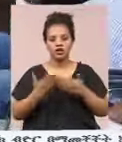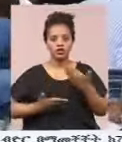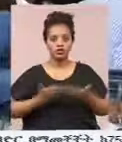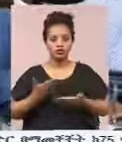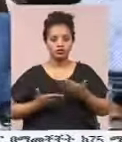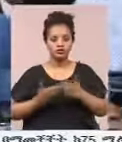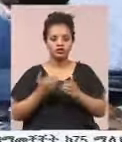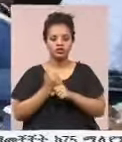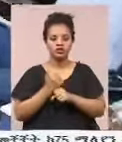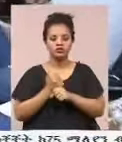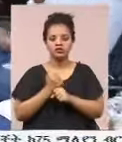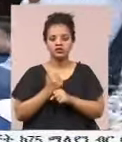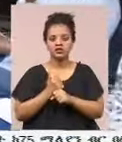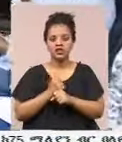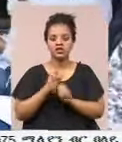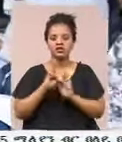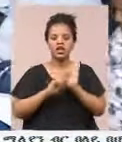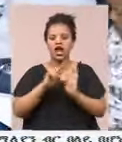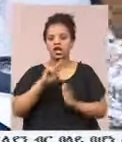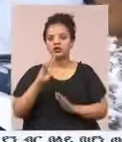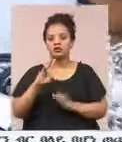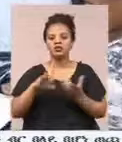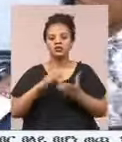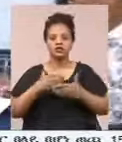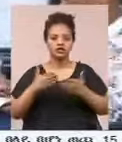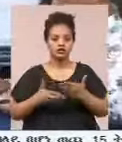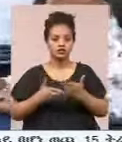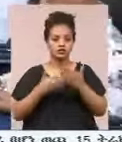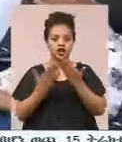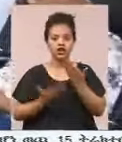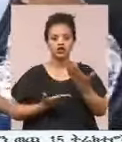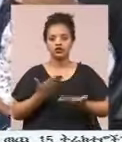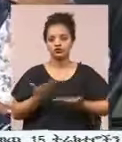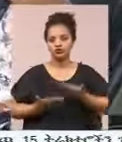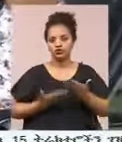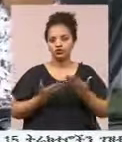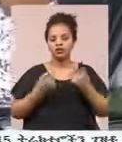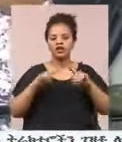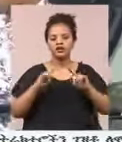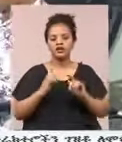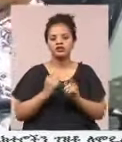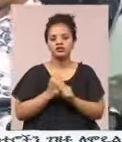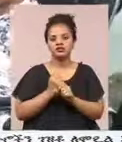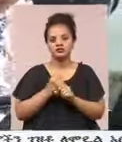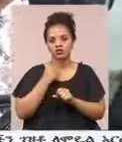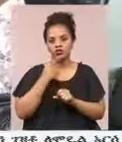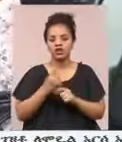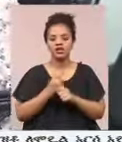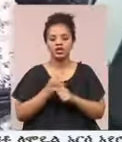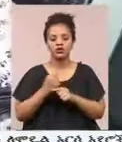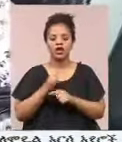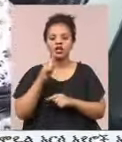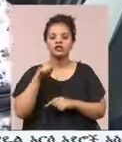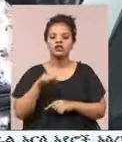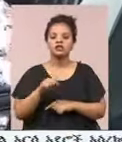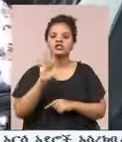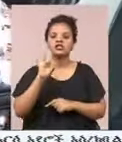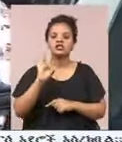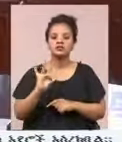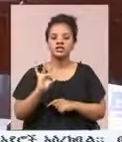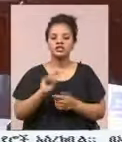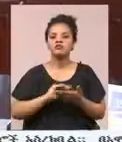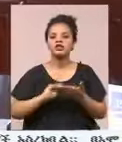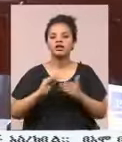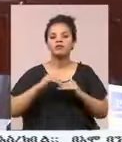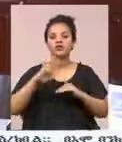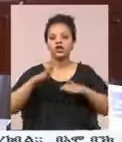አገልግሎቶች ስራዎችን በመስራት ሰኔ 27 በክልል ደረጃ አገልግሎቱ በይፋ ይበሰራል ብለዋል። በተግባሩም